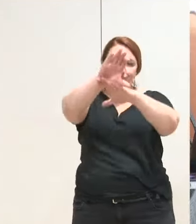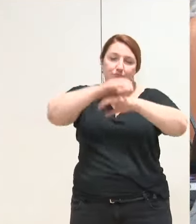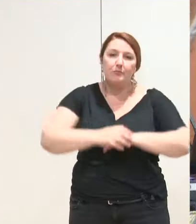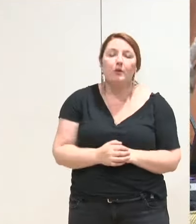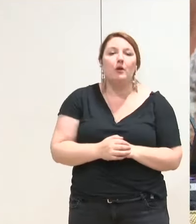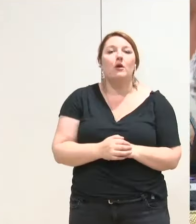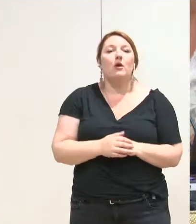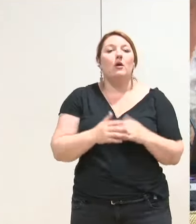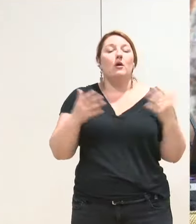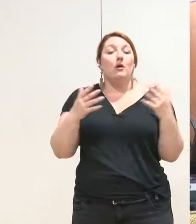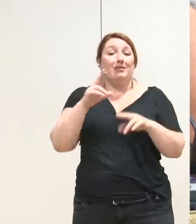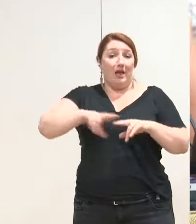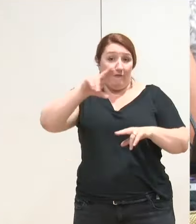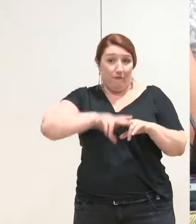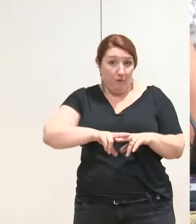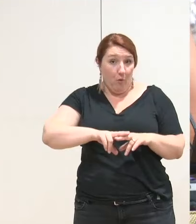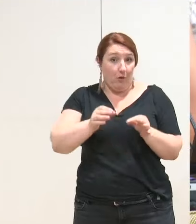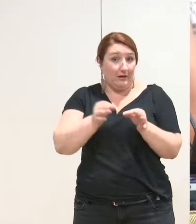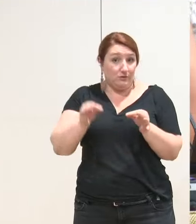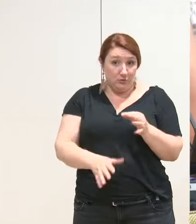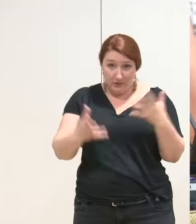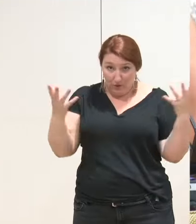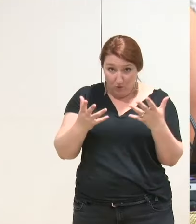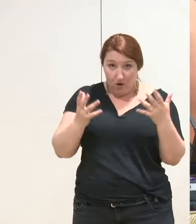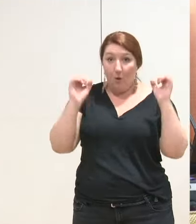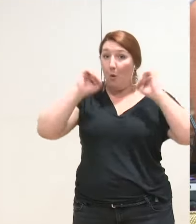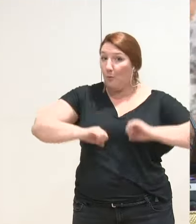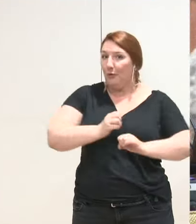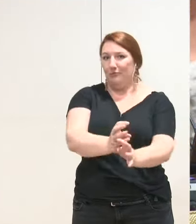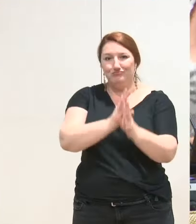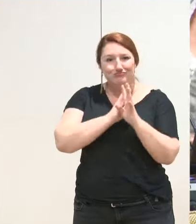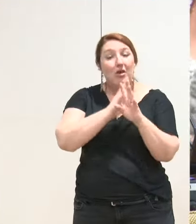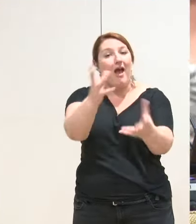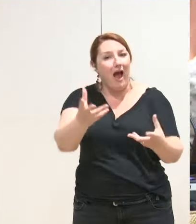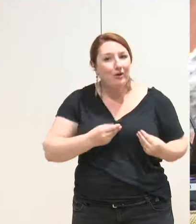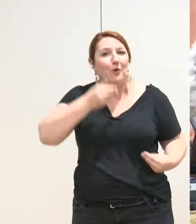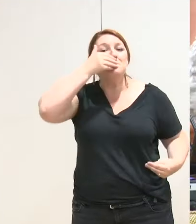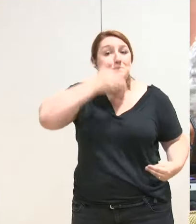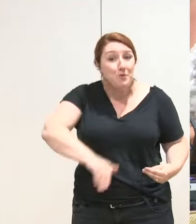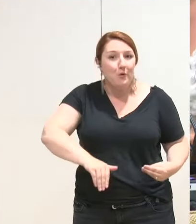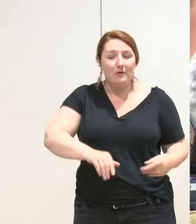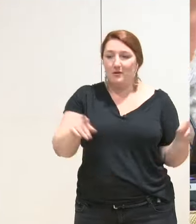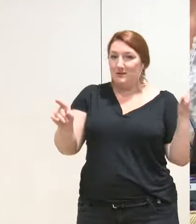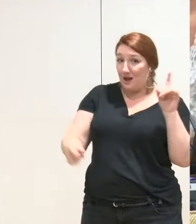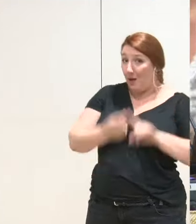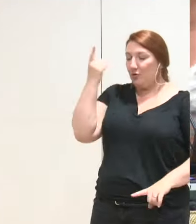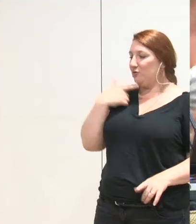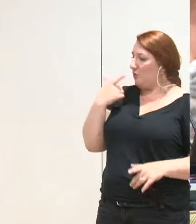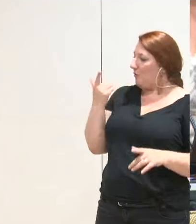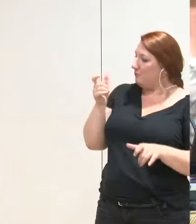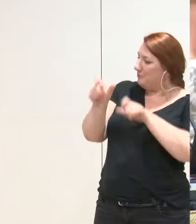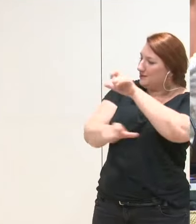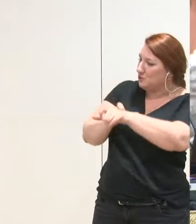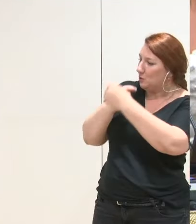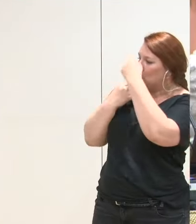euh ces travaux nous permettront effectivement de mieux accueillir le public et de faire jouer une synergie naturelle entre les sujet